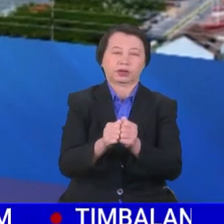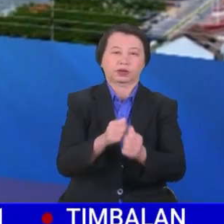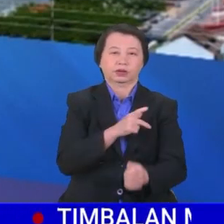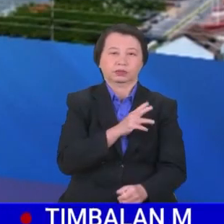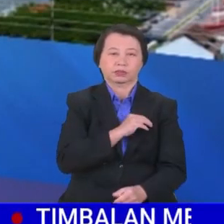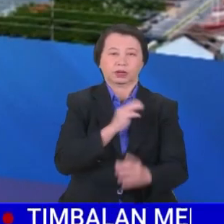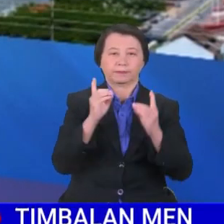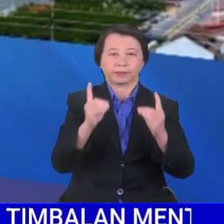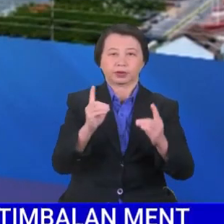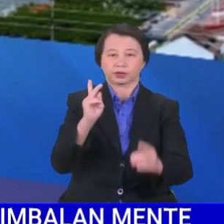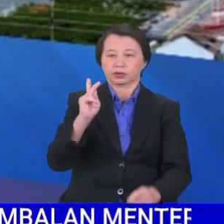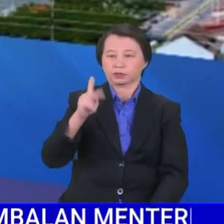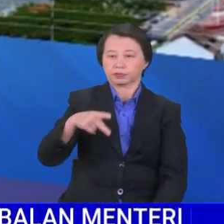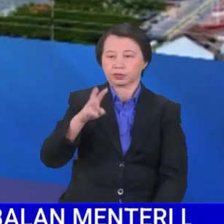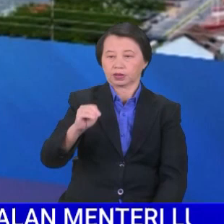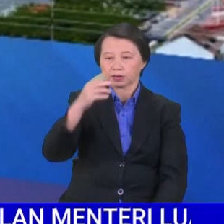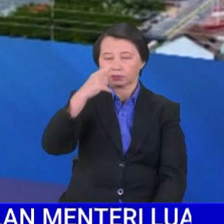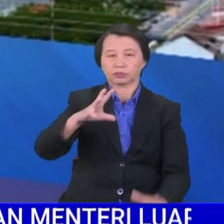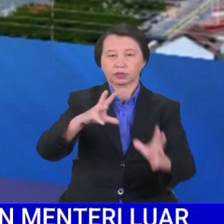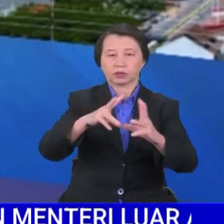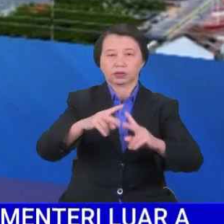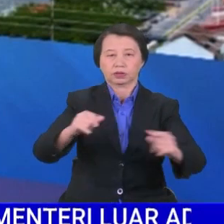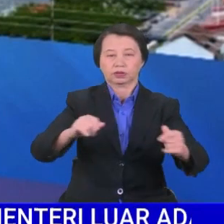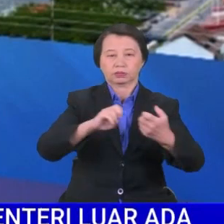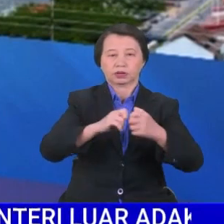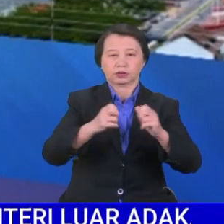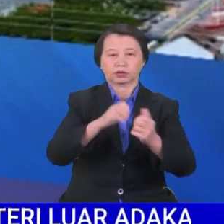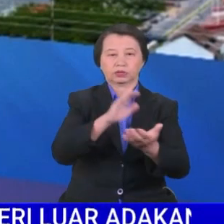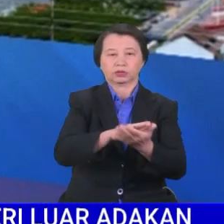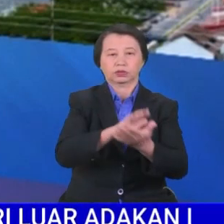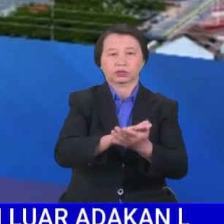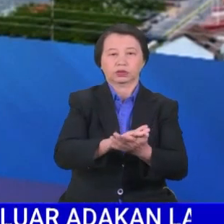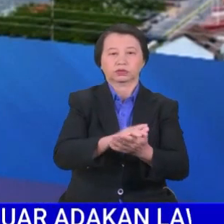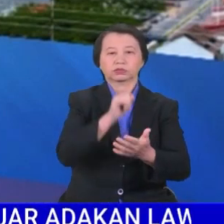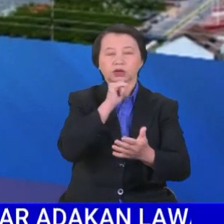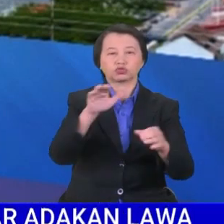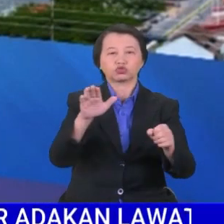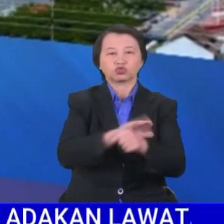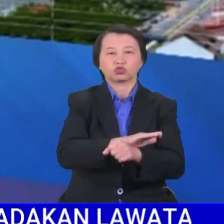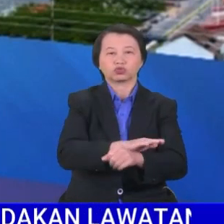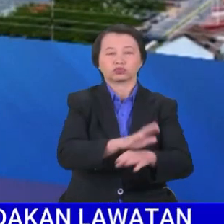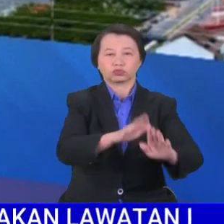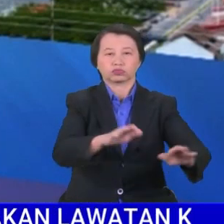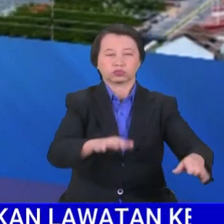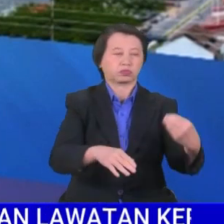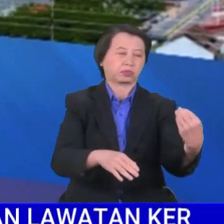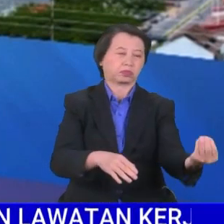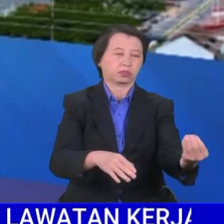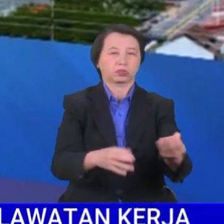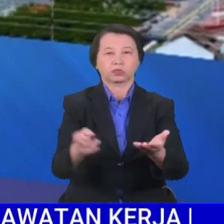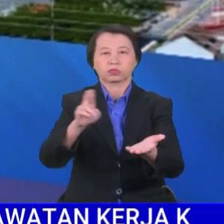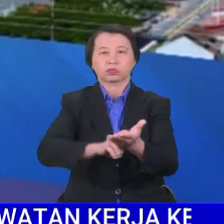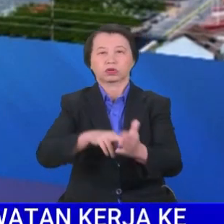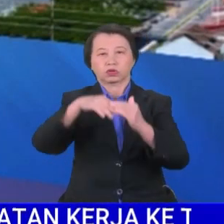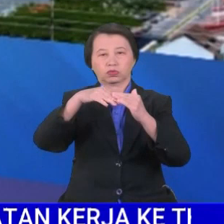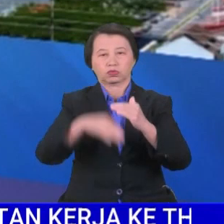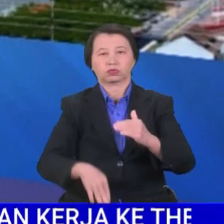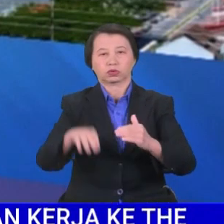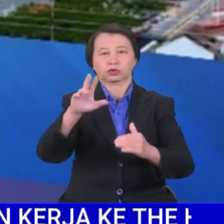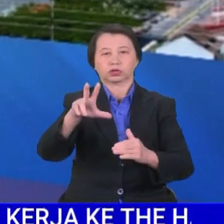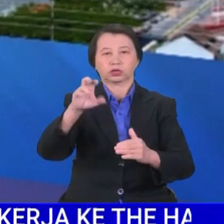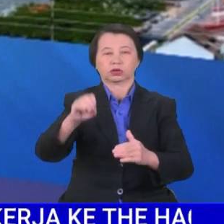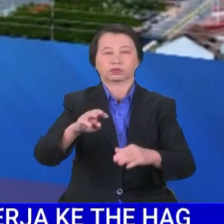Pendidikan Malaysia KPM untuk menyelesaikan isu sekolah kurang murid SGM yang mempunyai pendaftaran kurang daripada